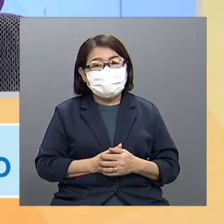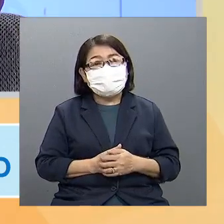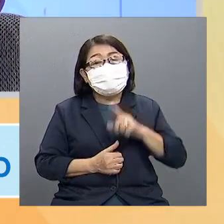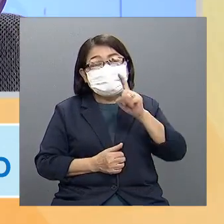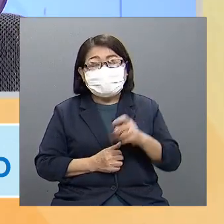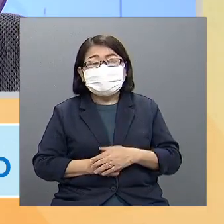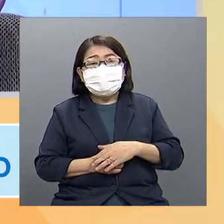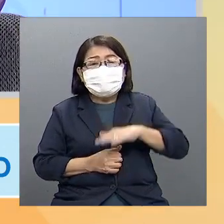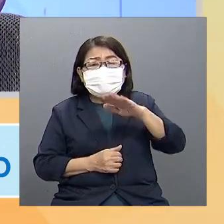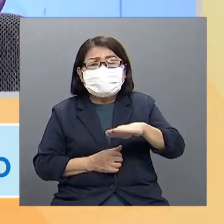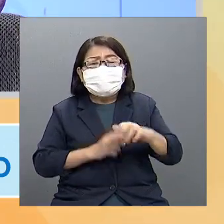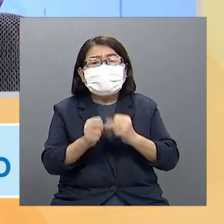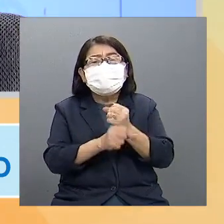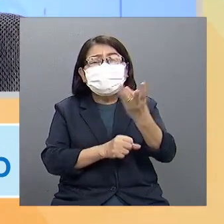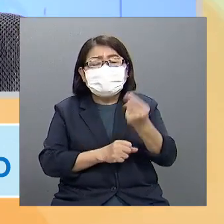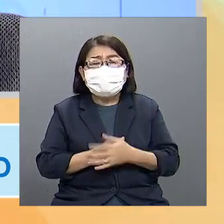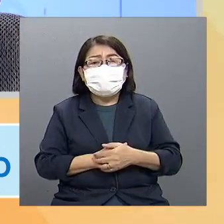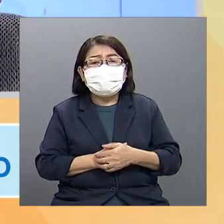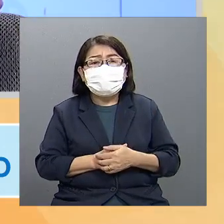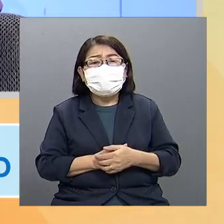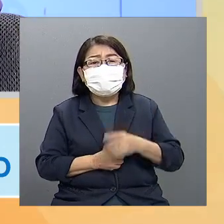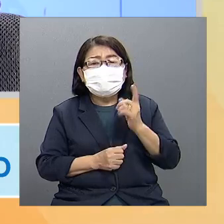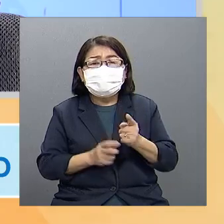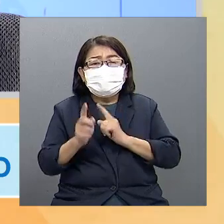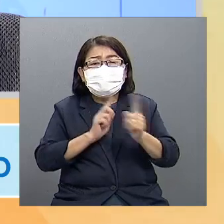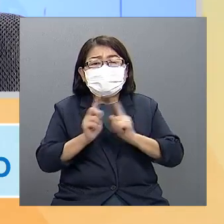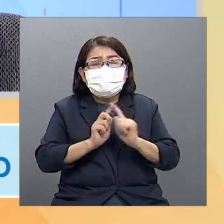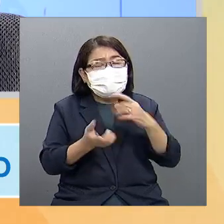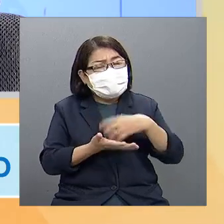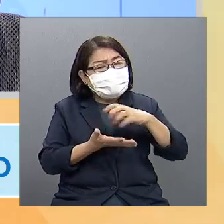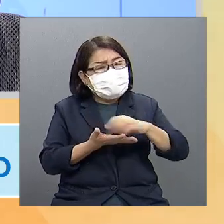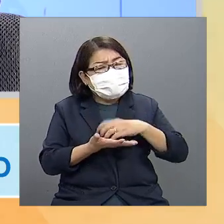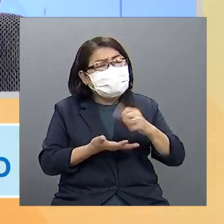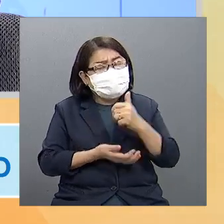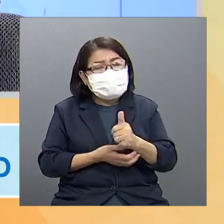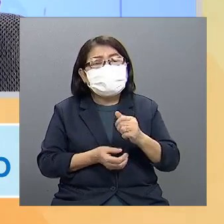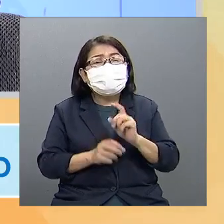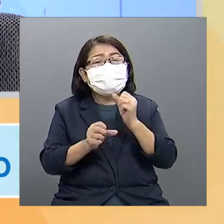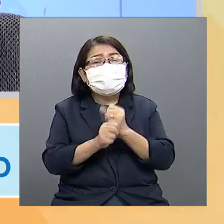ะสามารถที่จะพูดคุยเปิดใจเหมือนอย่างที่คุณหมอแนะนำเมื่อสักครู่นี้ค่ะ